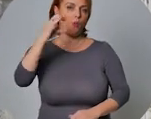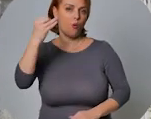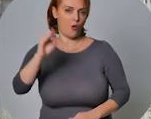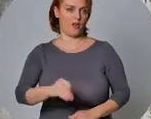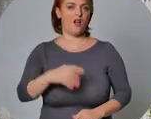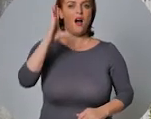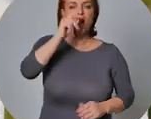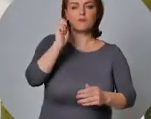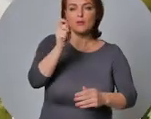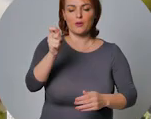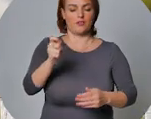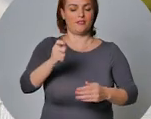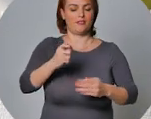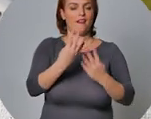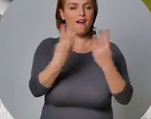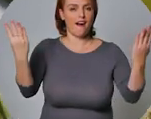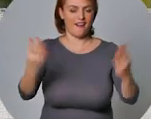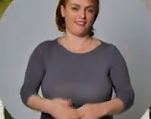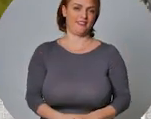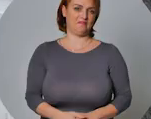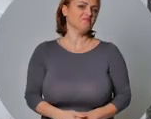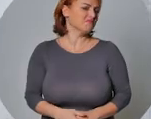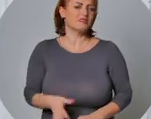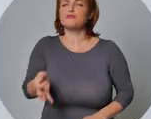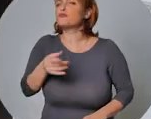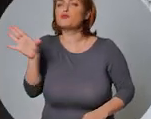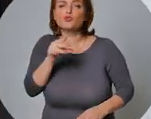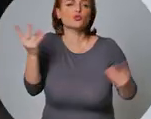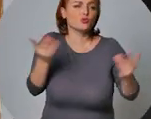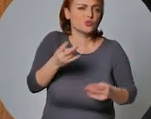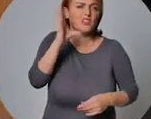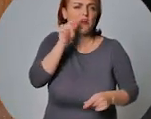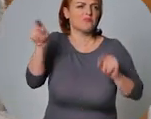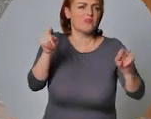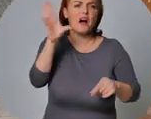un lemn pe casă, gardul, la tățele câte o leacă.